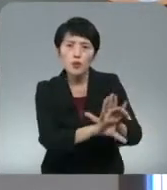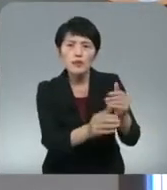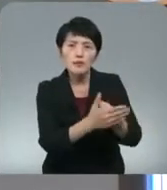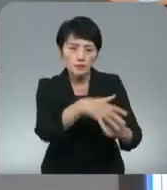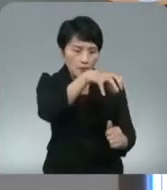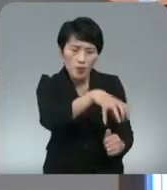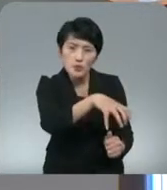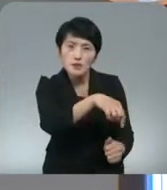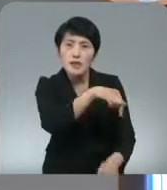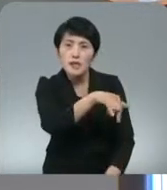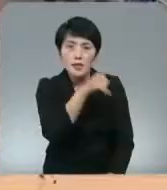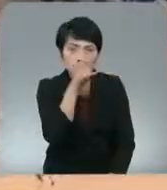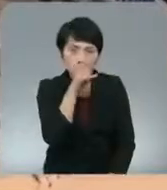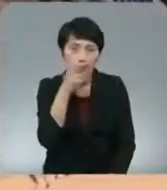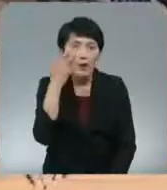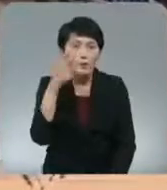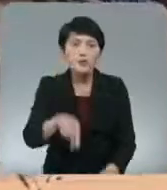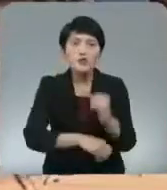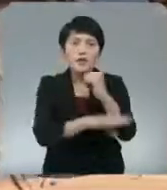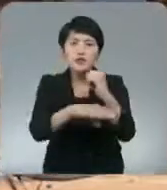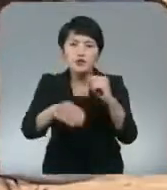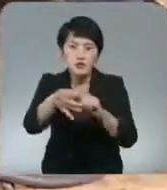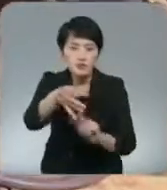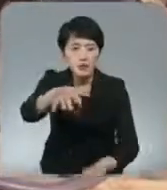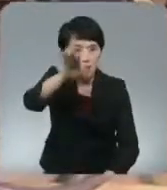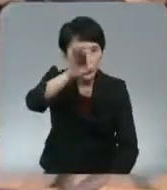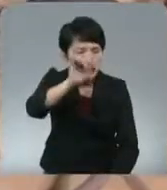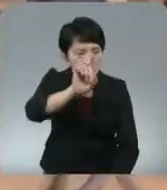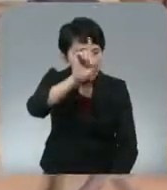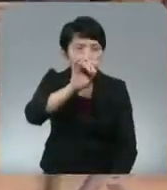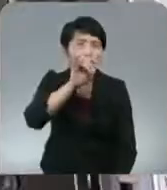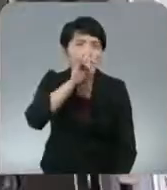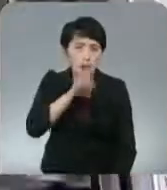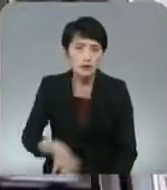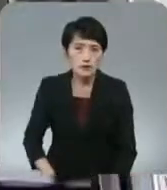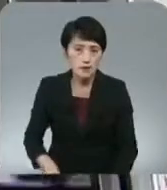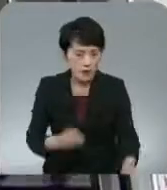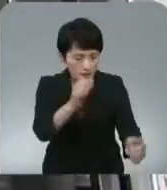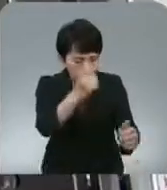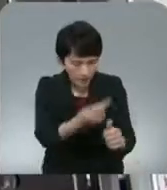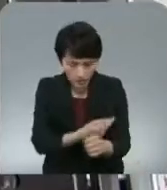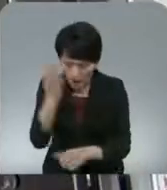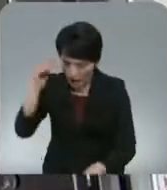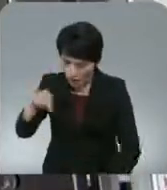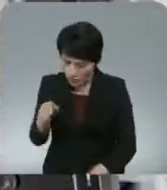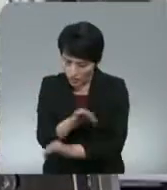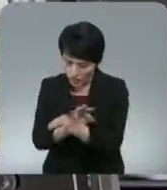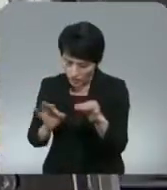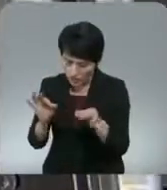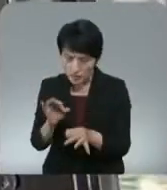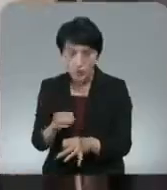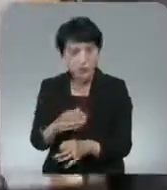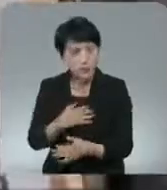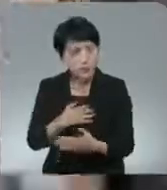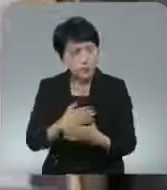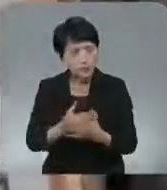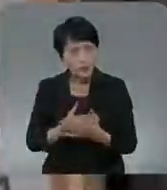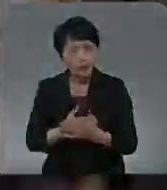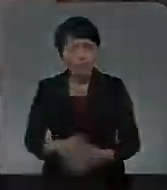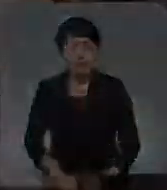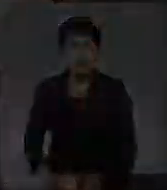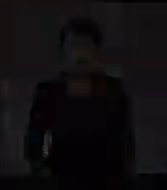такой прогноз объявил 26 апреля исследовательский центр при корейском экспорт на импортном банки